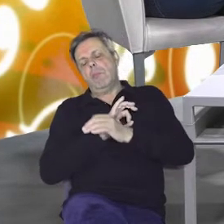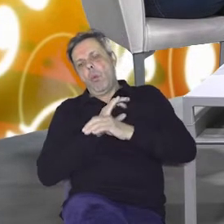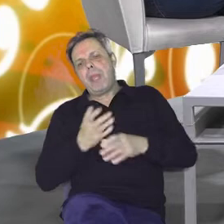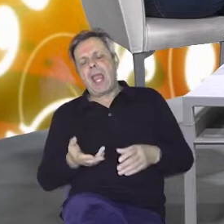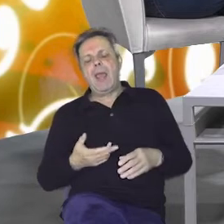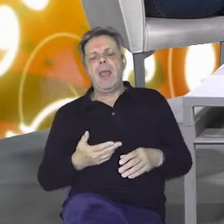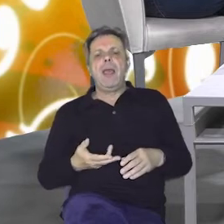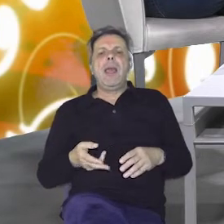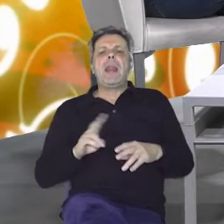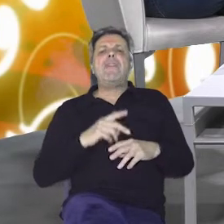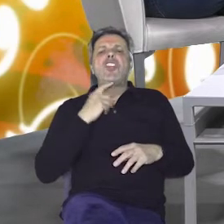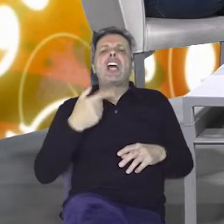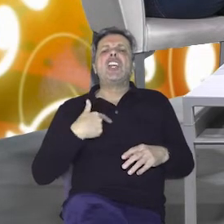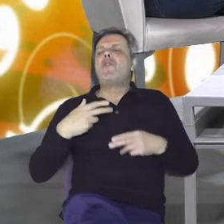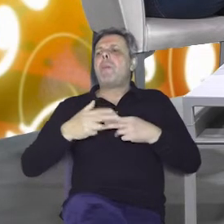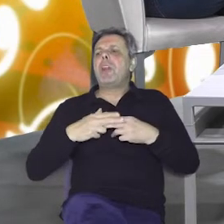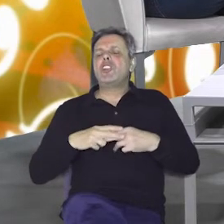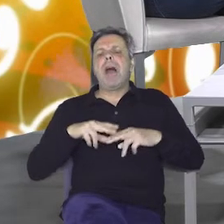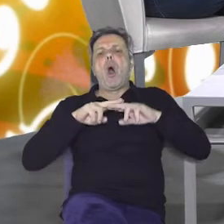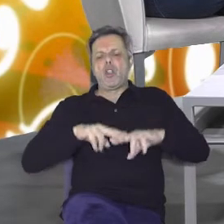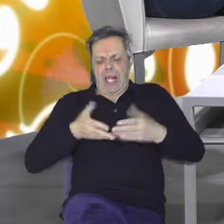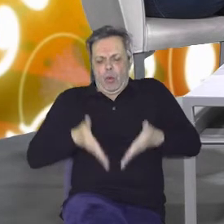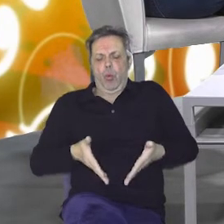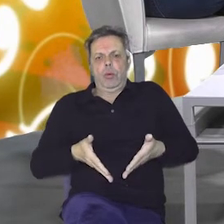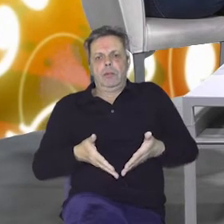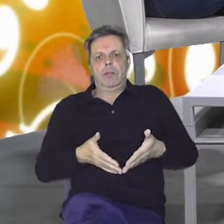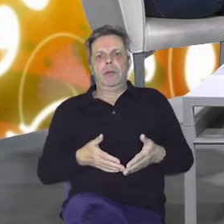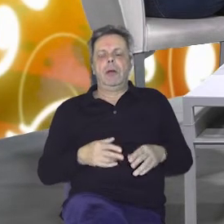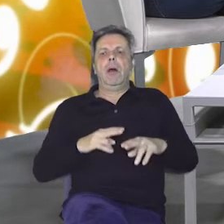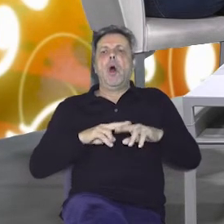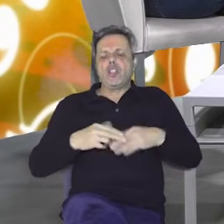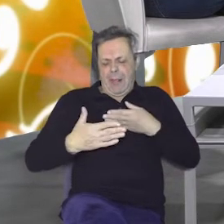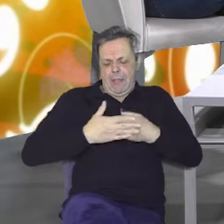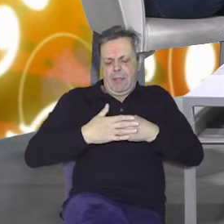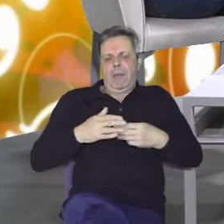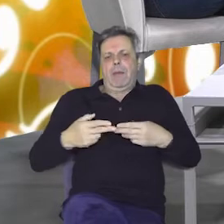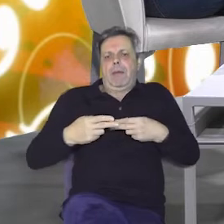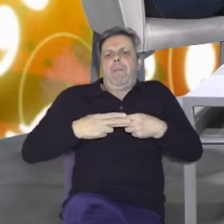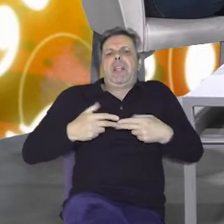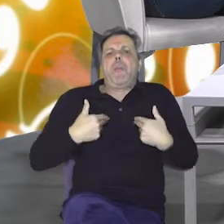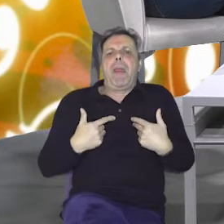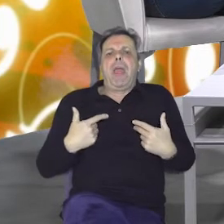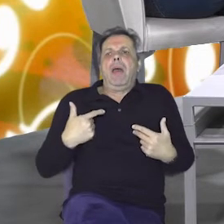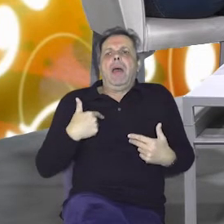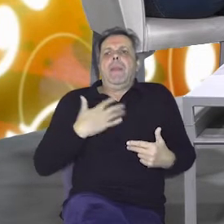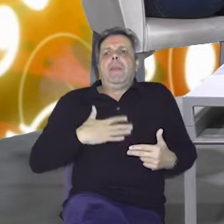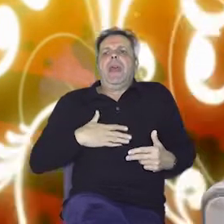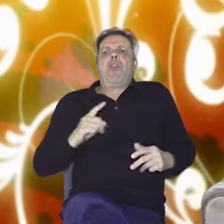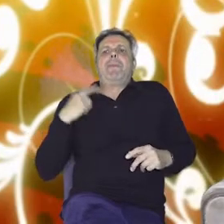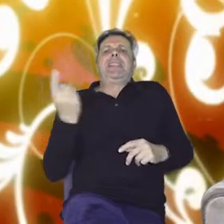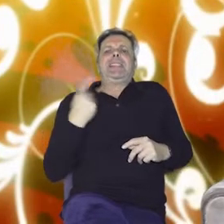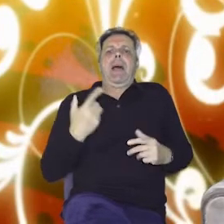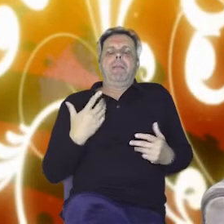najčešće kaže svojim bližima, ostani tu, ostani uz mene, da ne budem sam kad mi se to